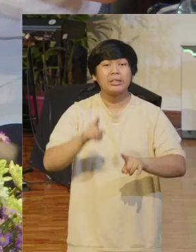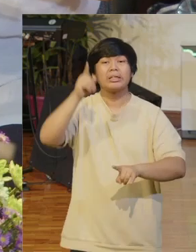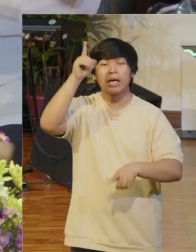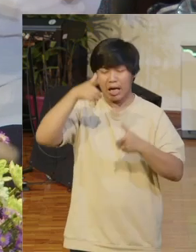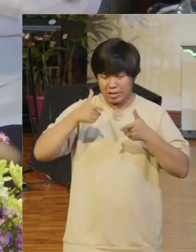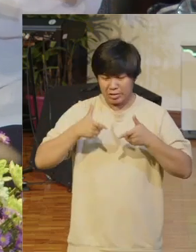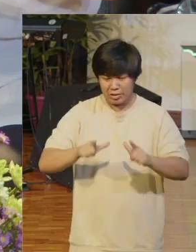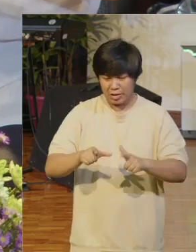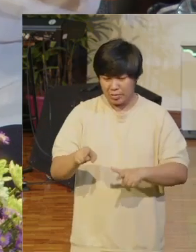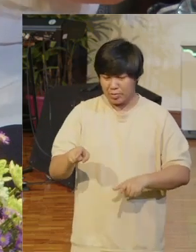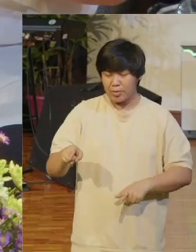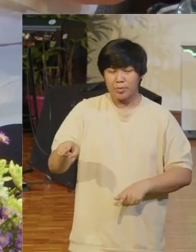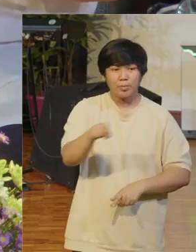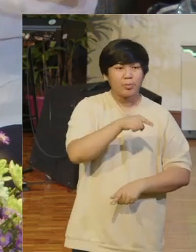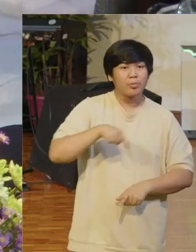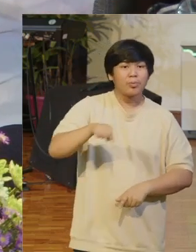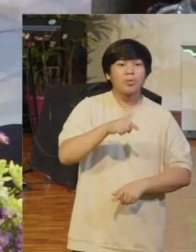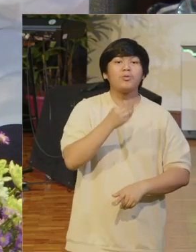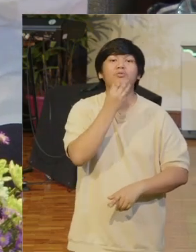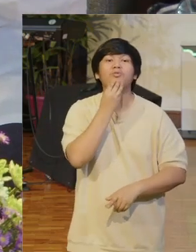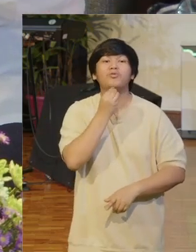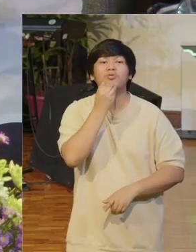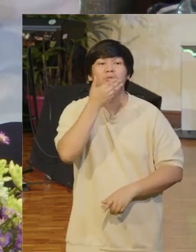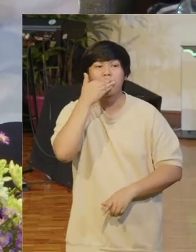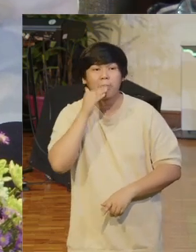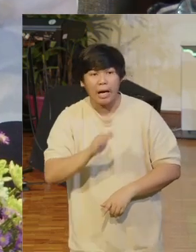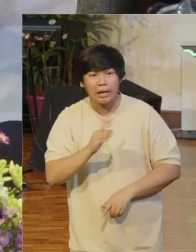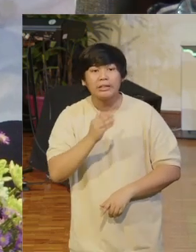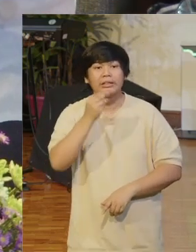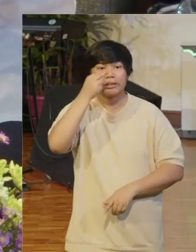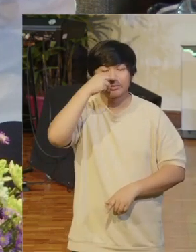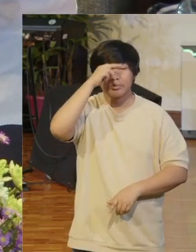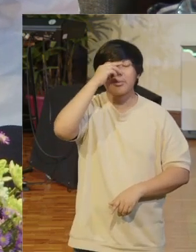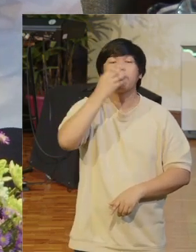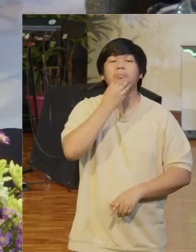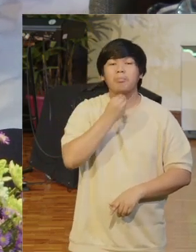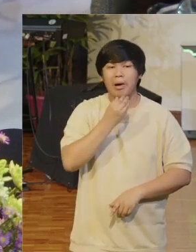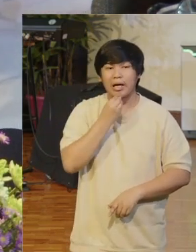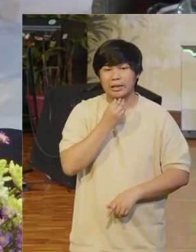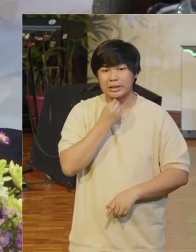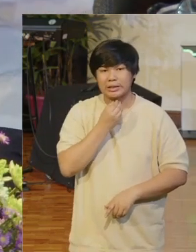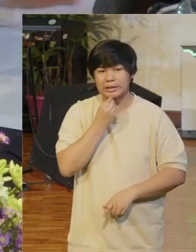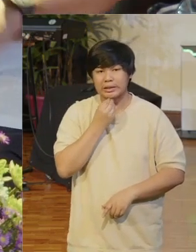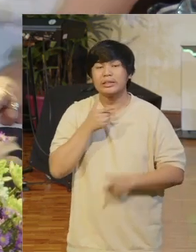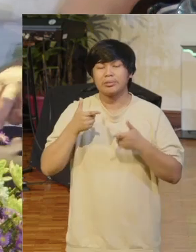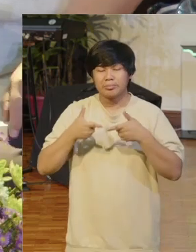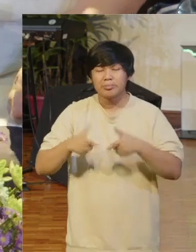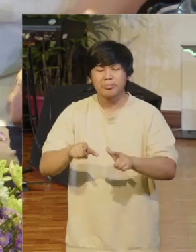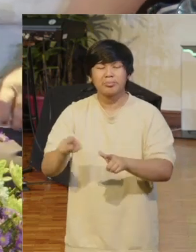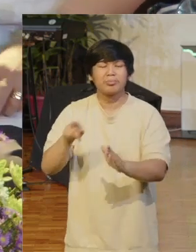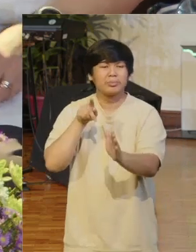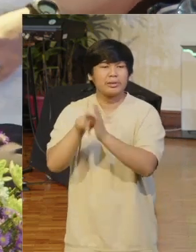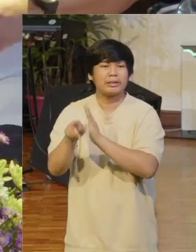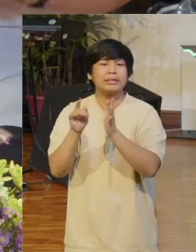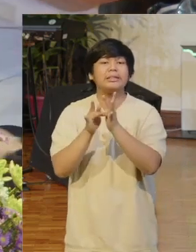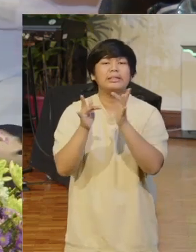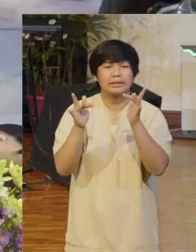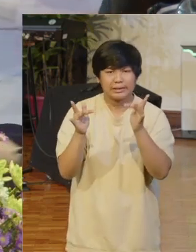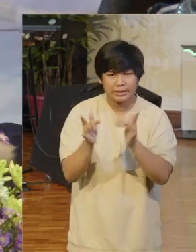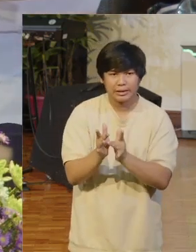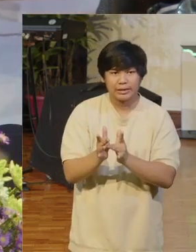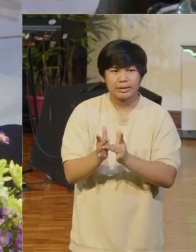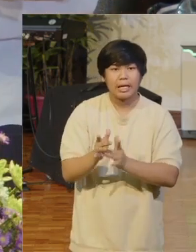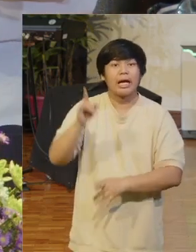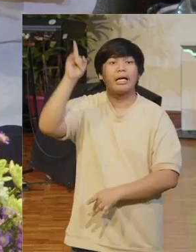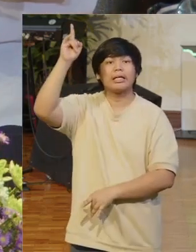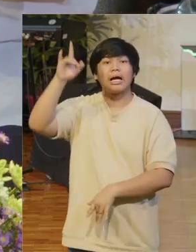God can make good to come out from evil. Yung ating binasa kanina. And He